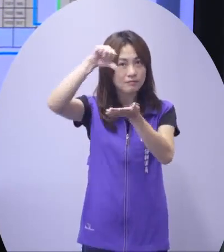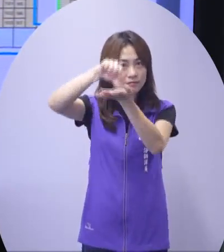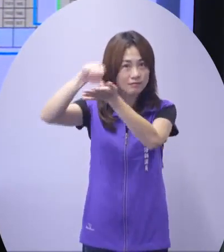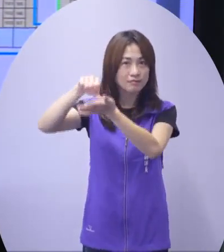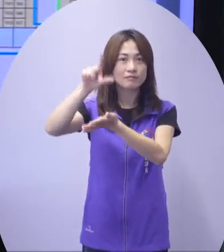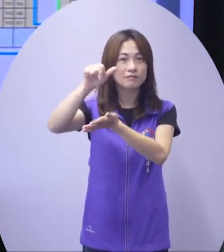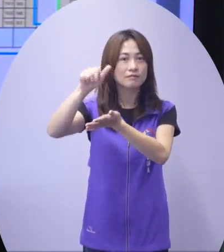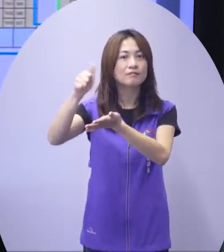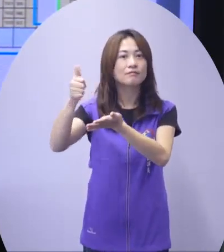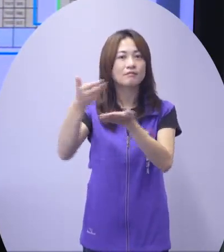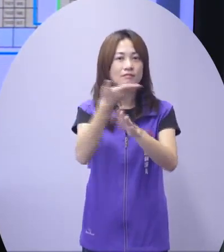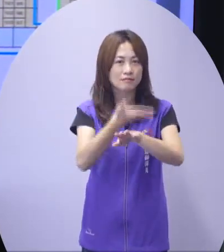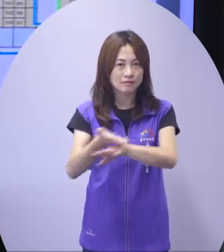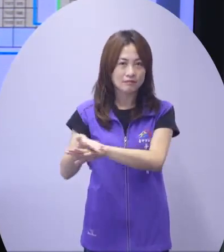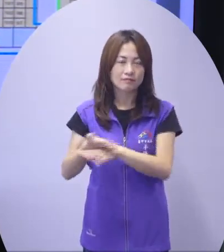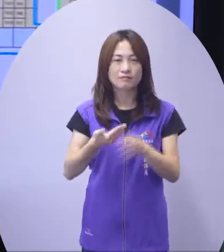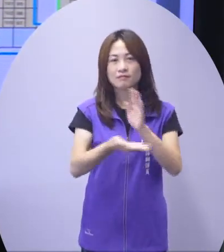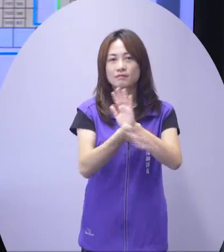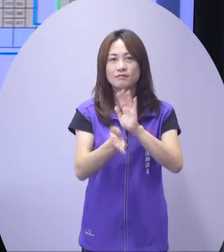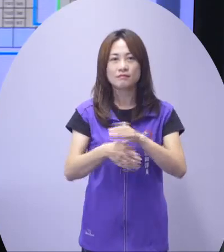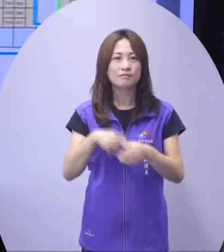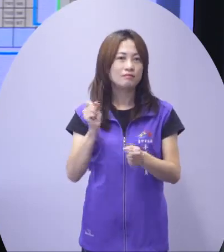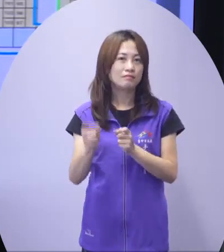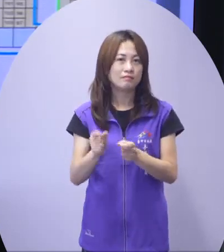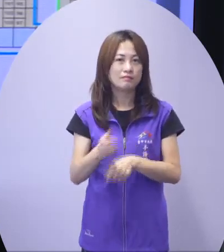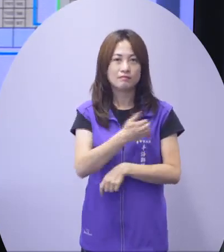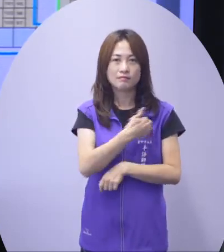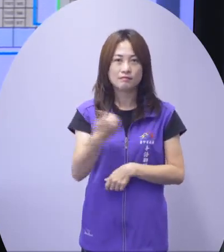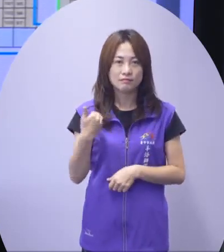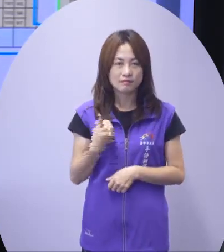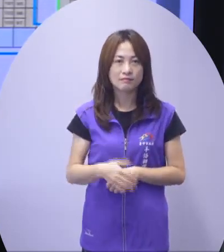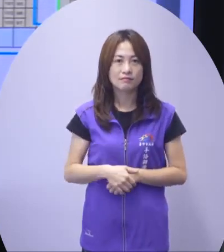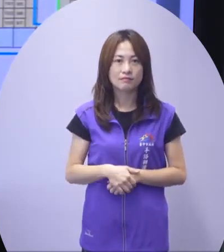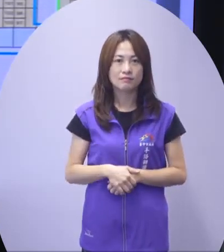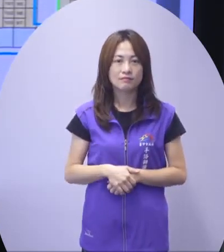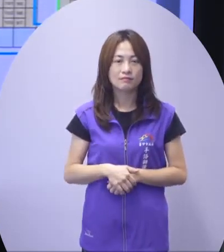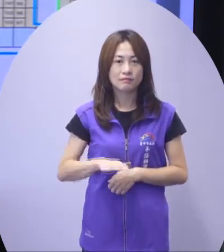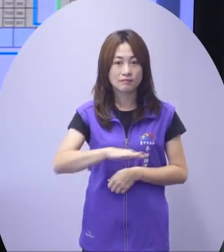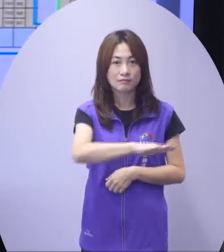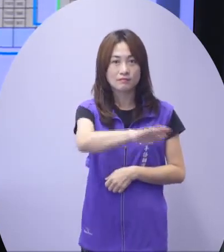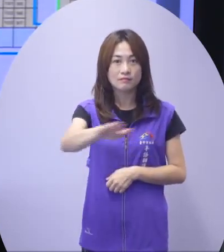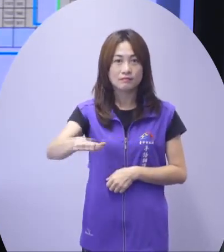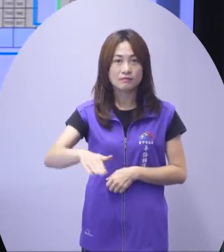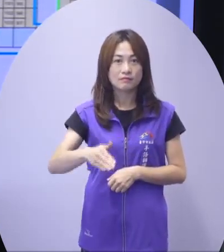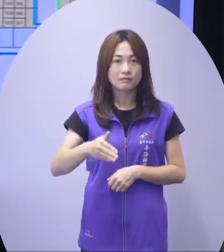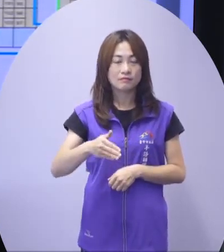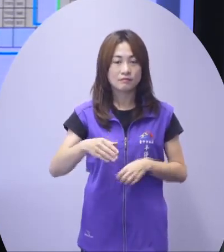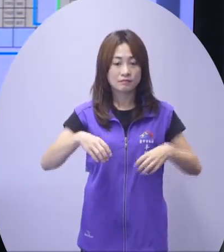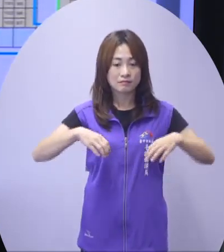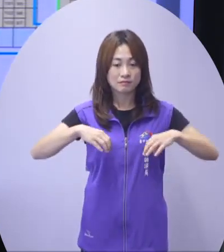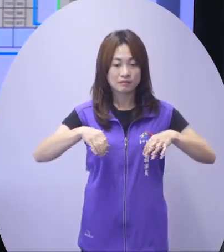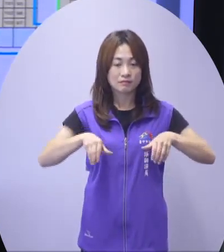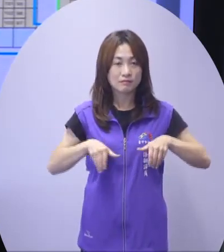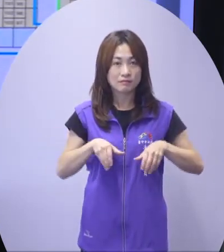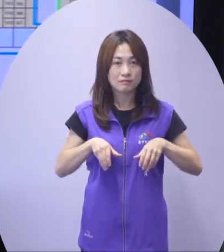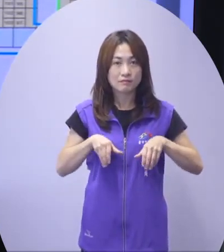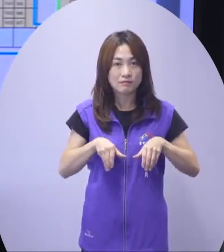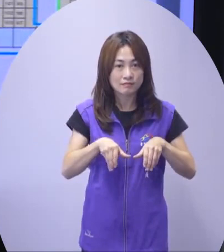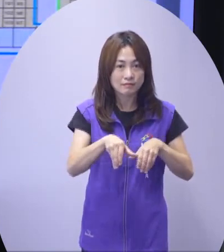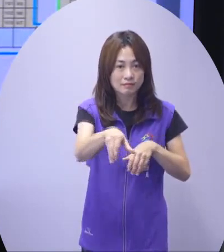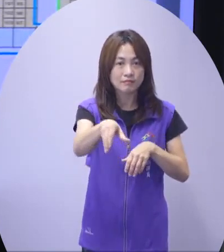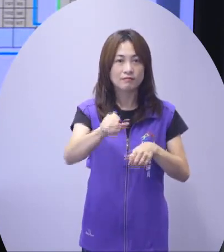哦。那前期都采用木栈道来铺设哦，木栈道让来参观的民众呢，在行走上